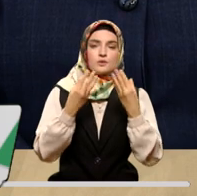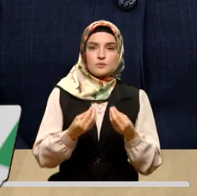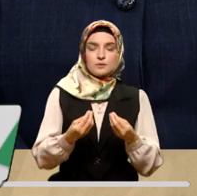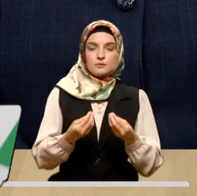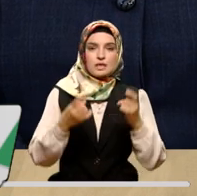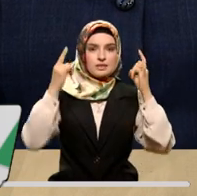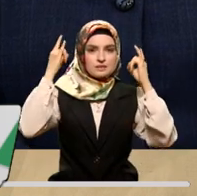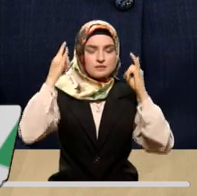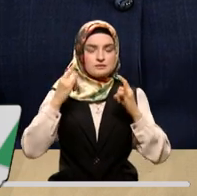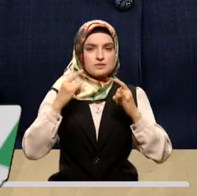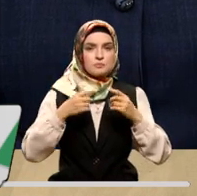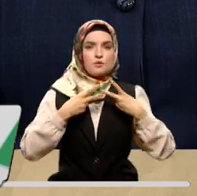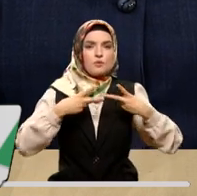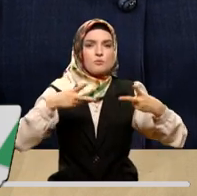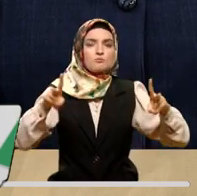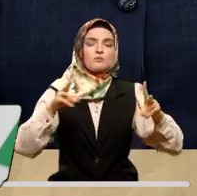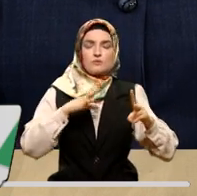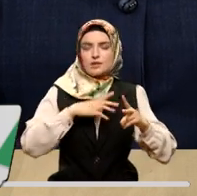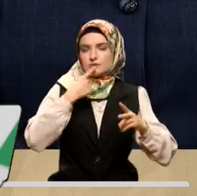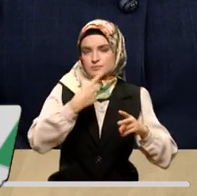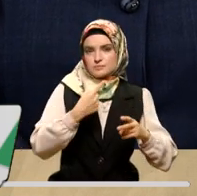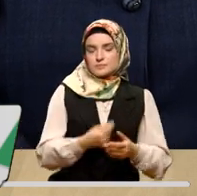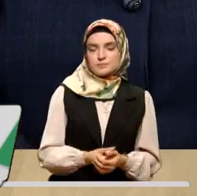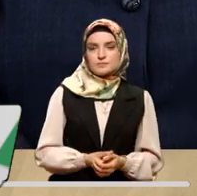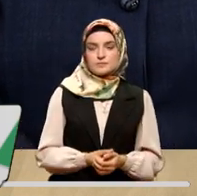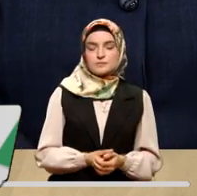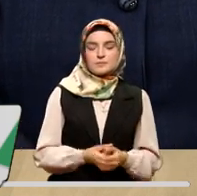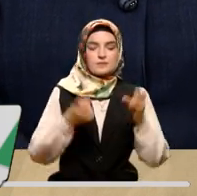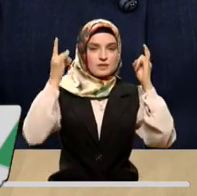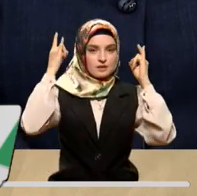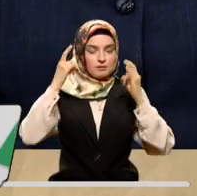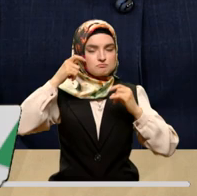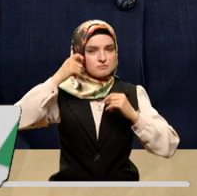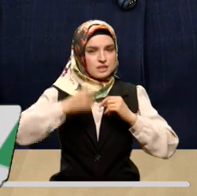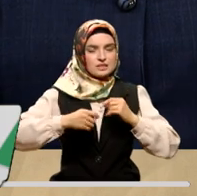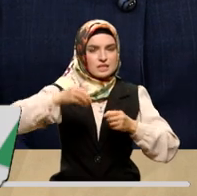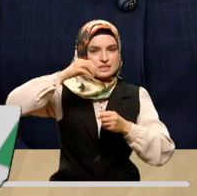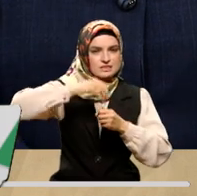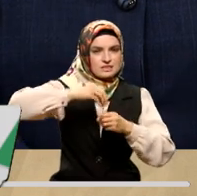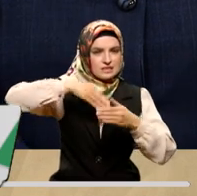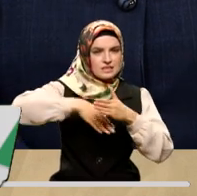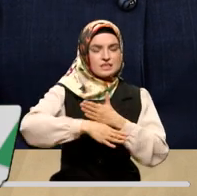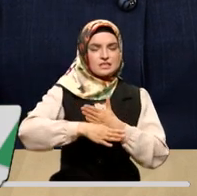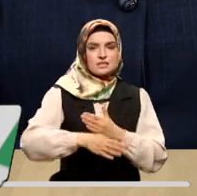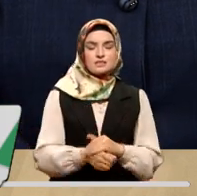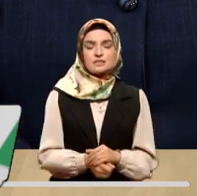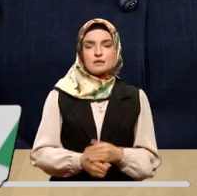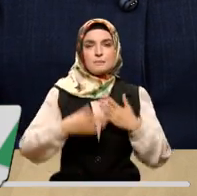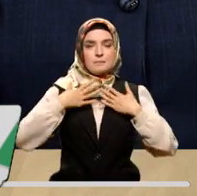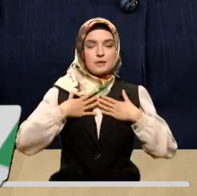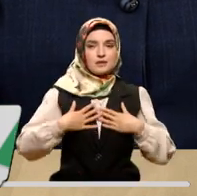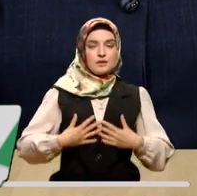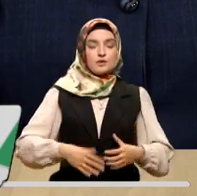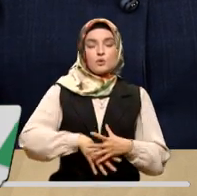Caminin özgürlüğü diyorum ben. Cami gerçekten içine girdiğiniz zaman yani... bedeninizle